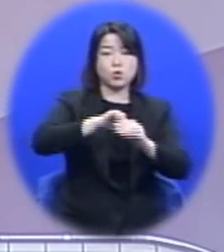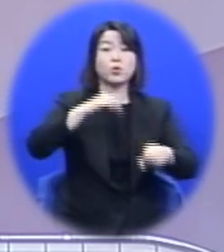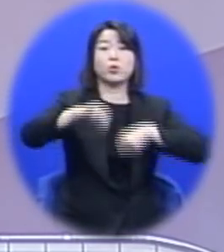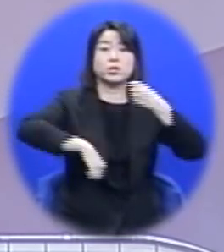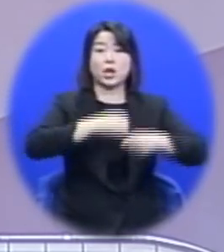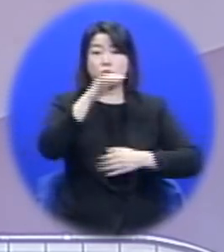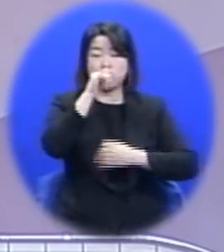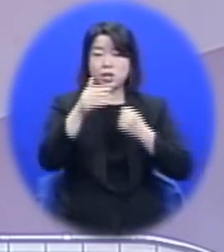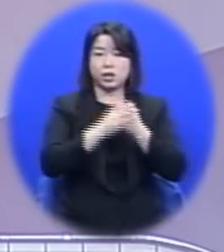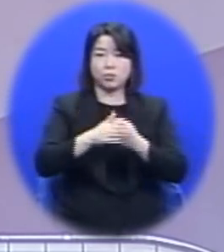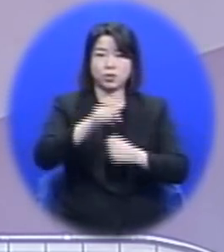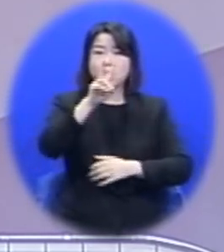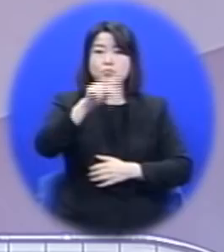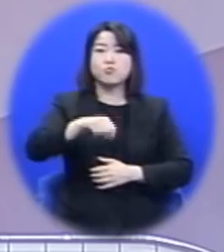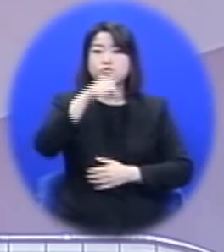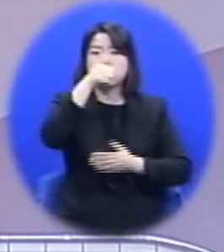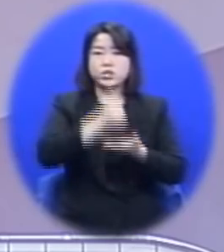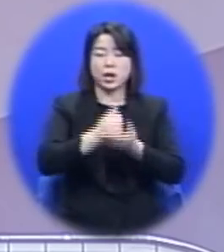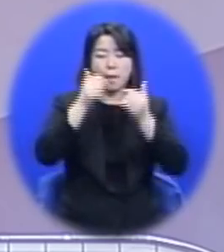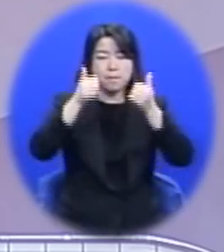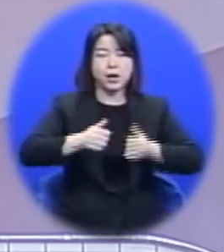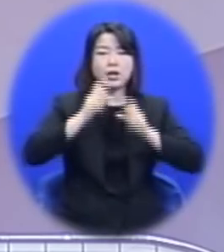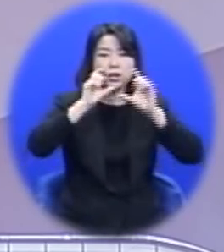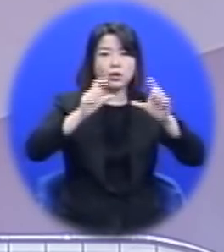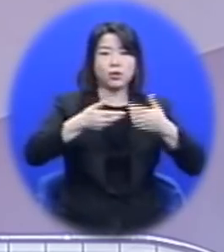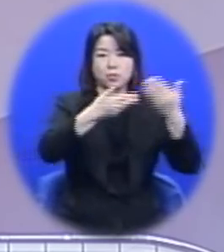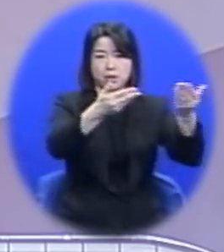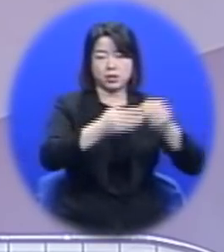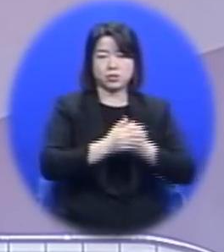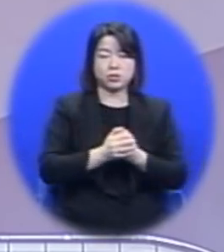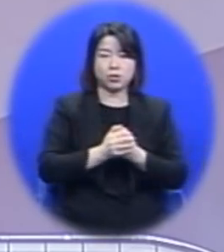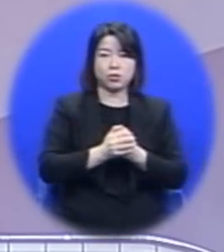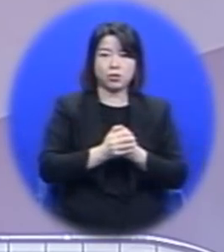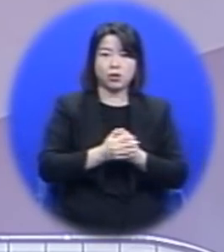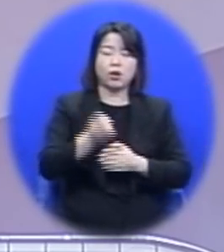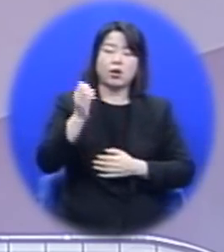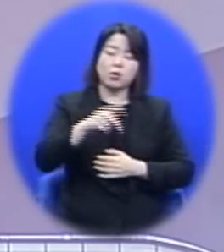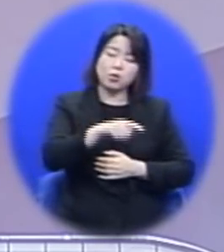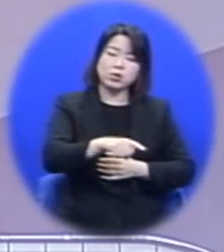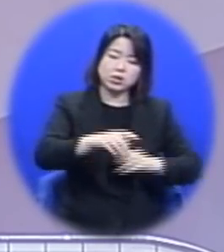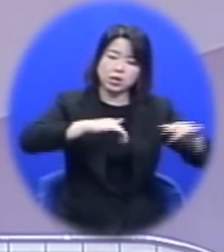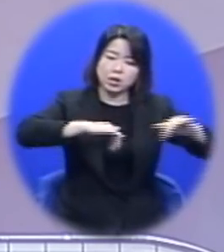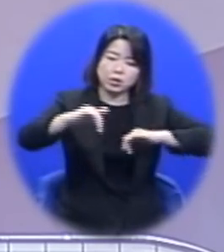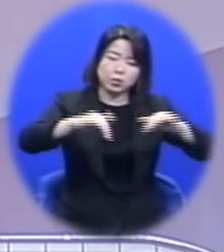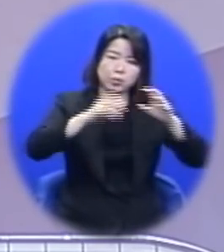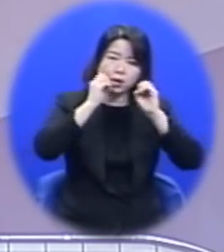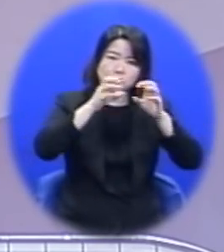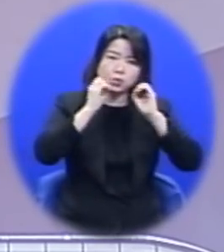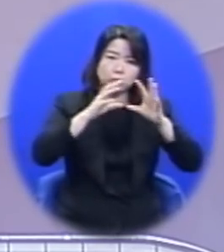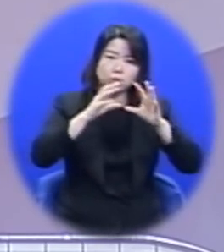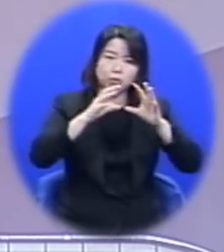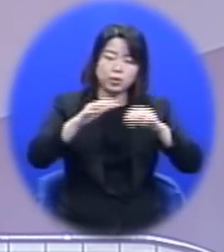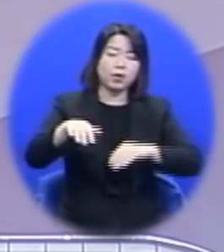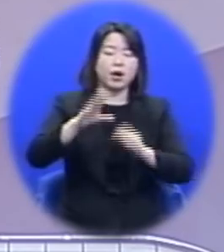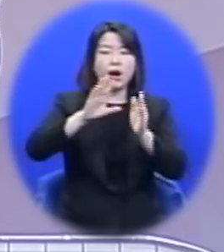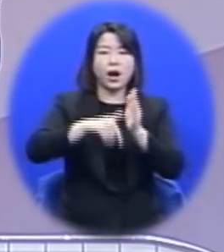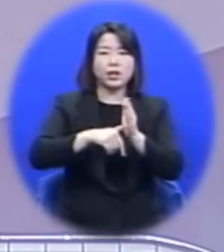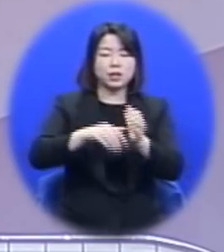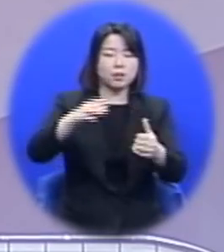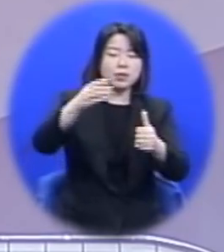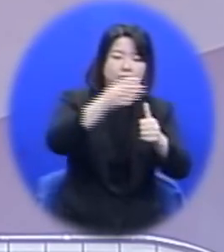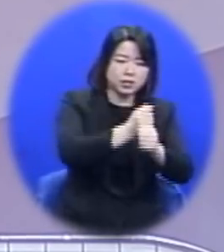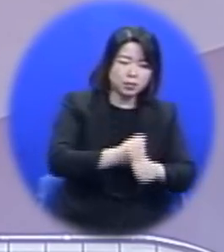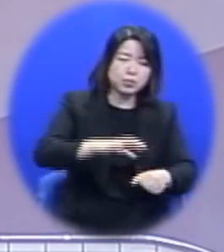근데 이 김요한 선교사님이 노방 전도를 하고 감옥에 갇히고 고문을 당하고 하는 일이 벌어졌을 때 그걸 본